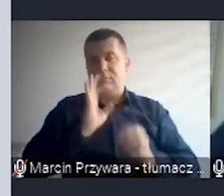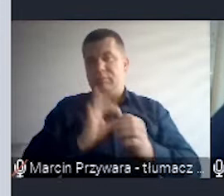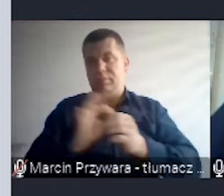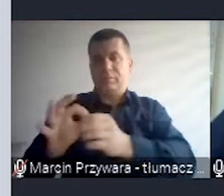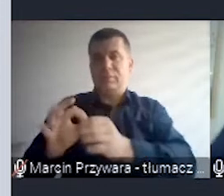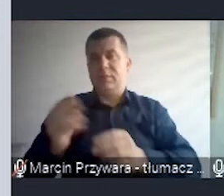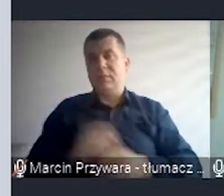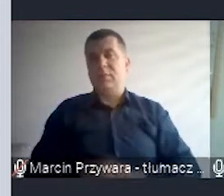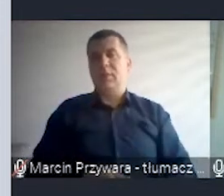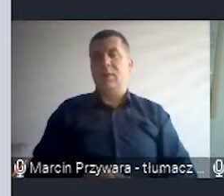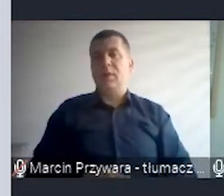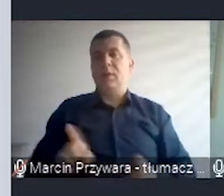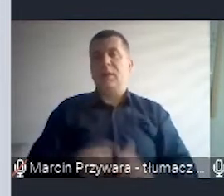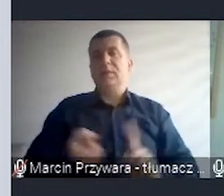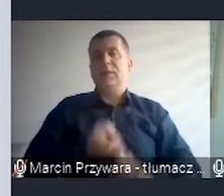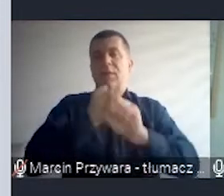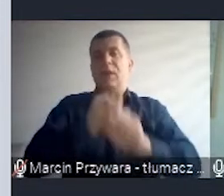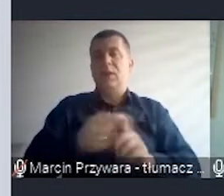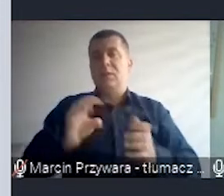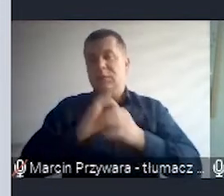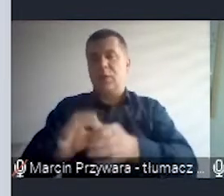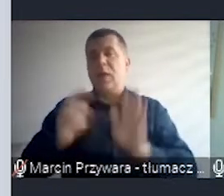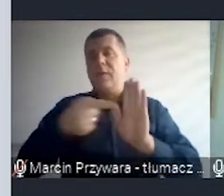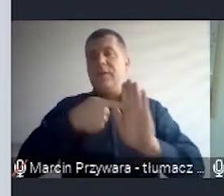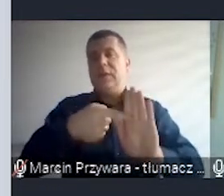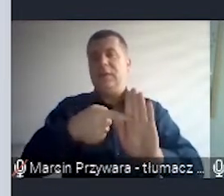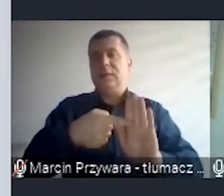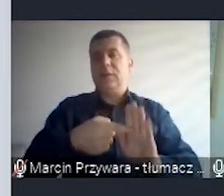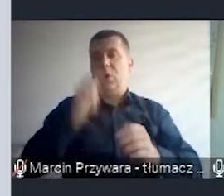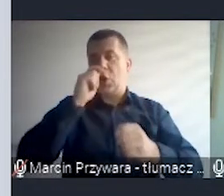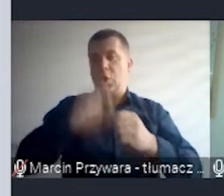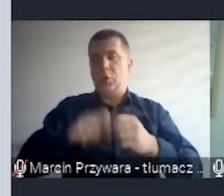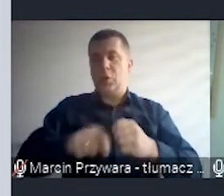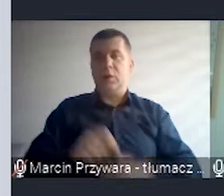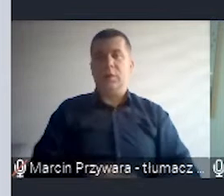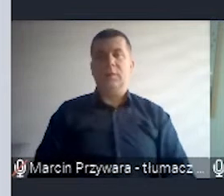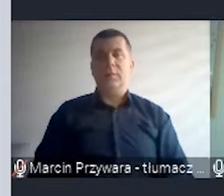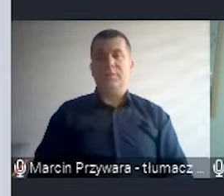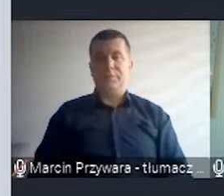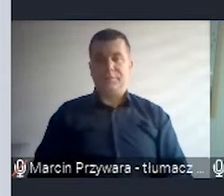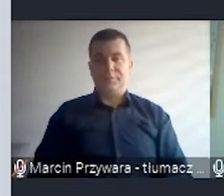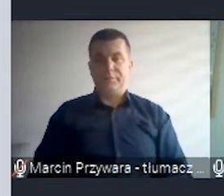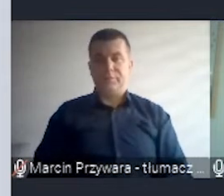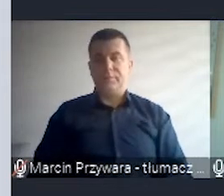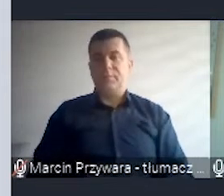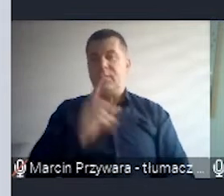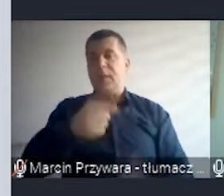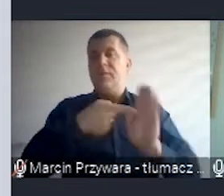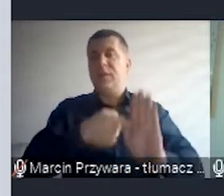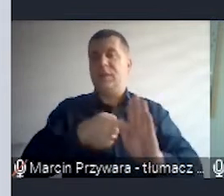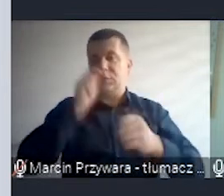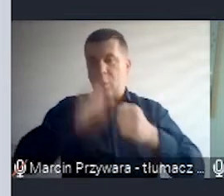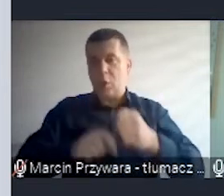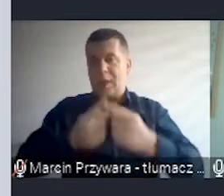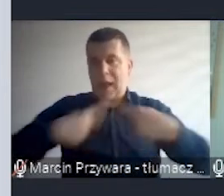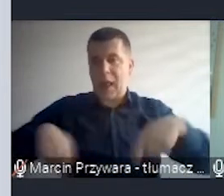też przedłużono funkcjonowanie zawieszenia wytycznych kontroli, bo to wytyczne kontroli